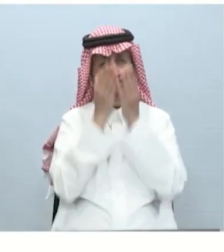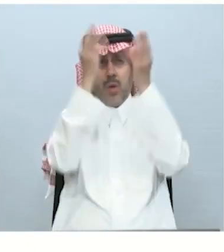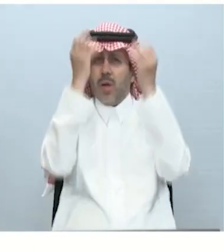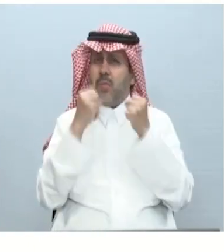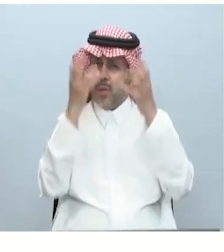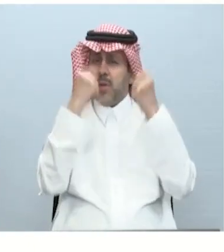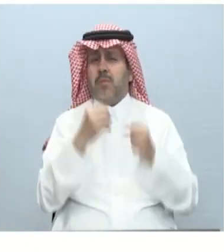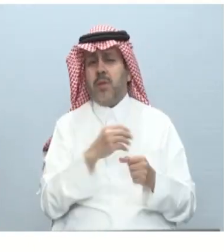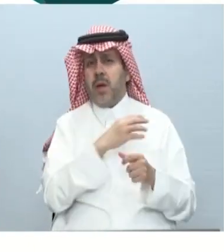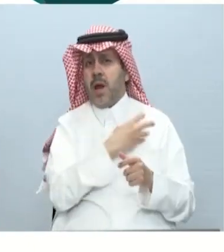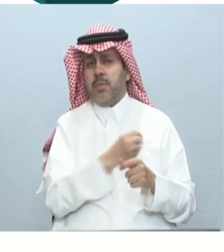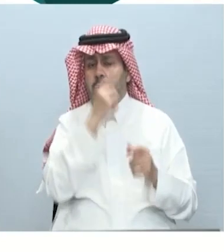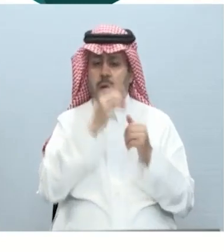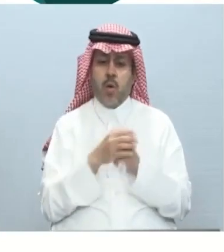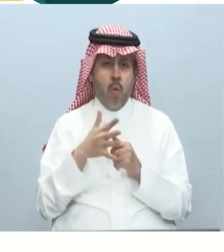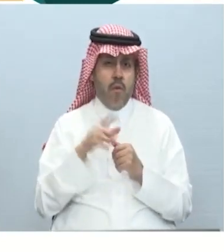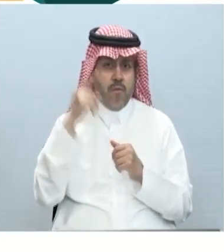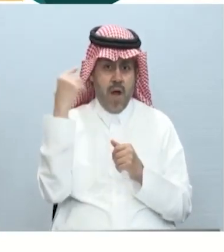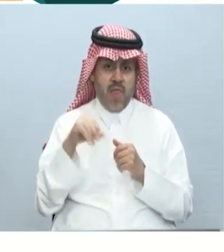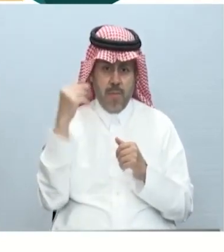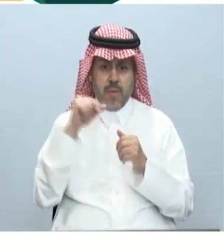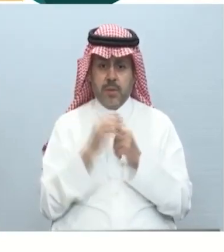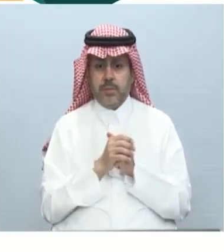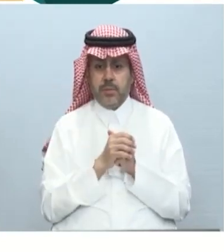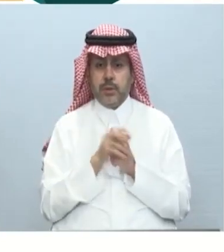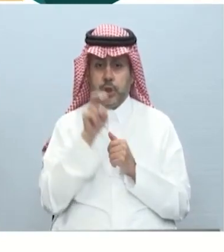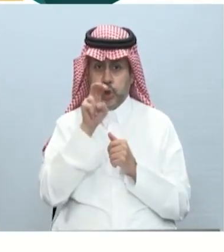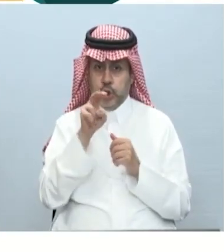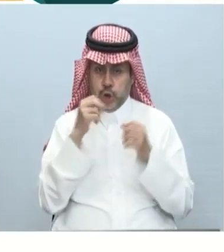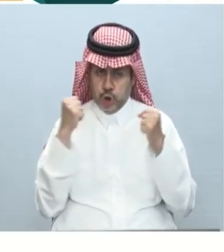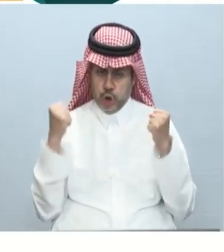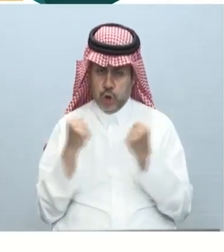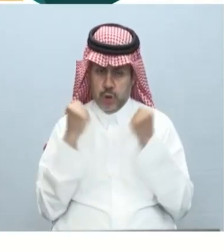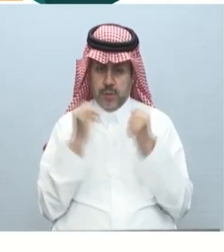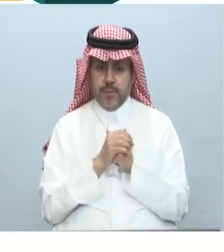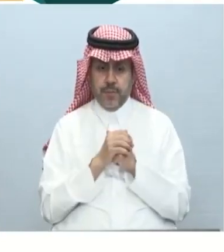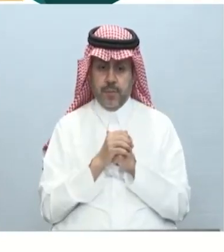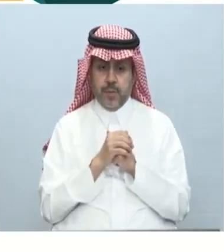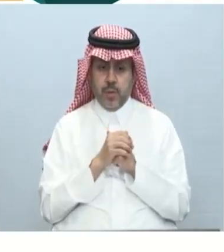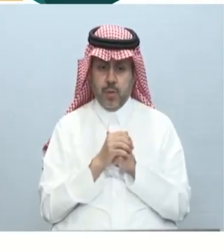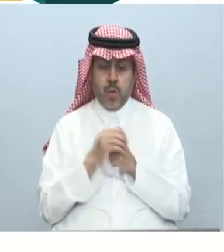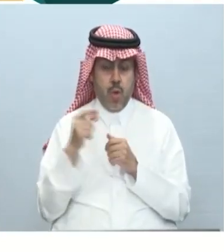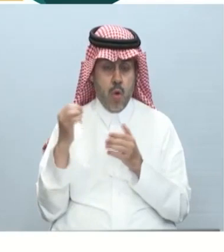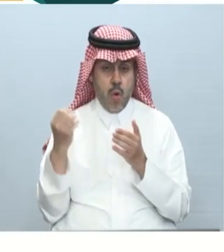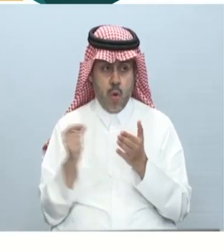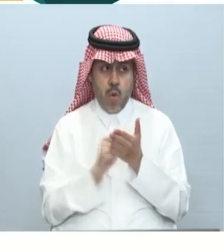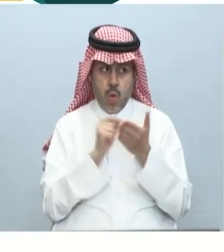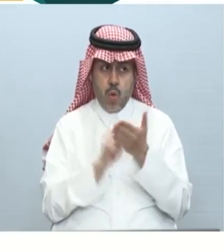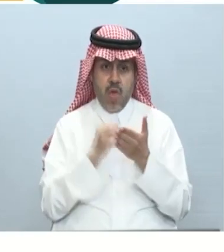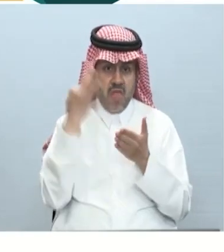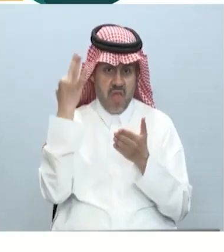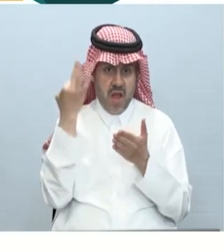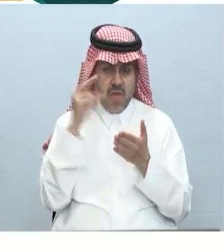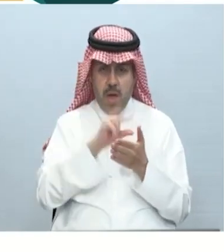ويخافون عذابه تاملوا هذا النشاط اذكر اذكر ثلاثه امثله